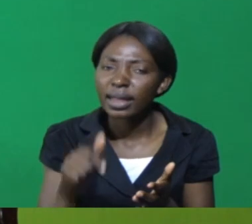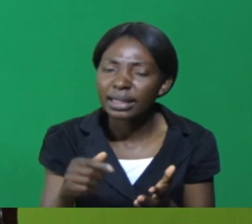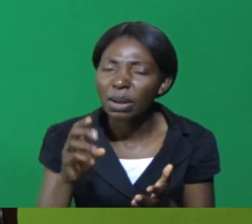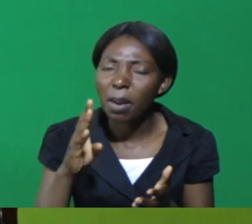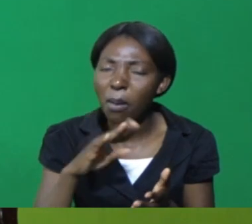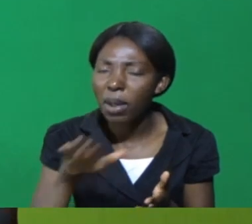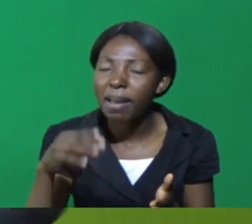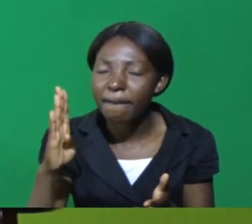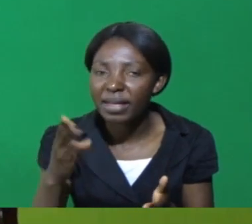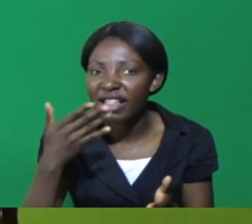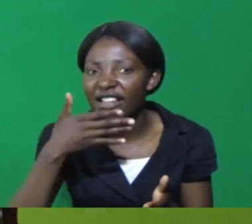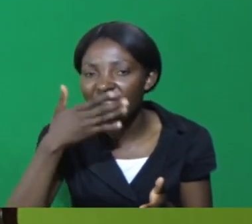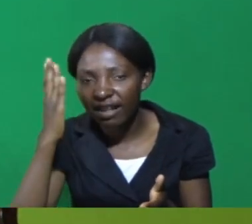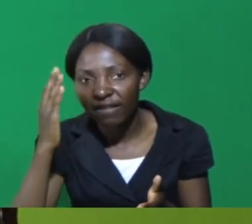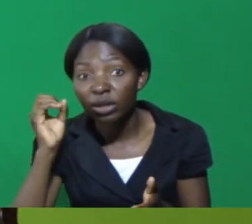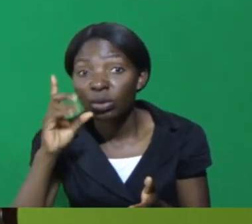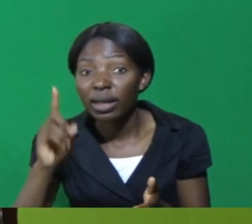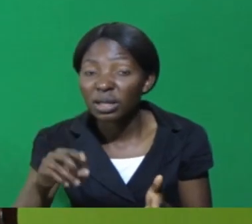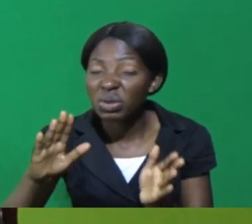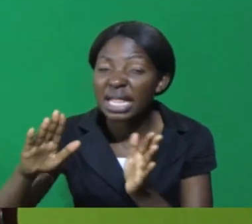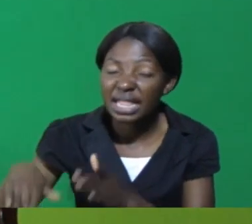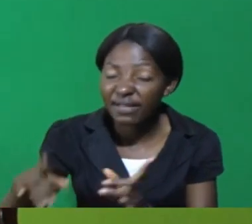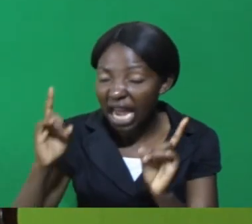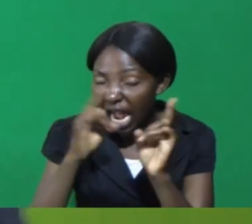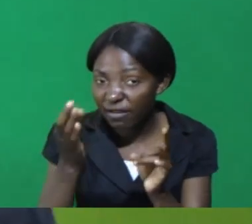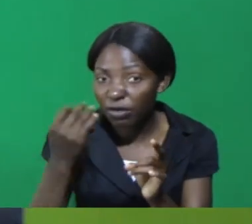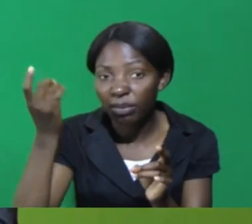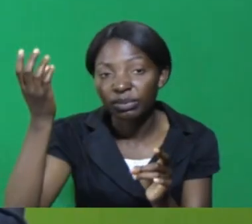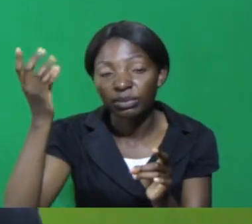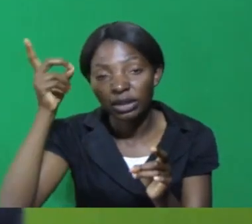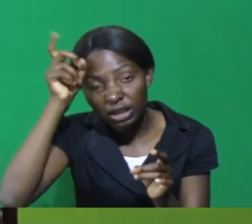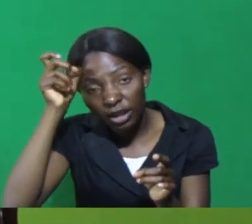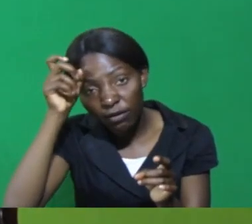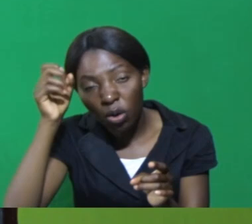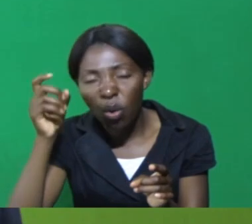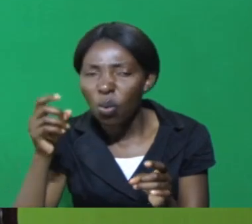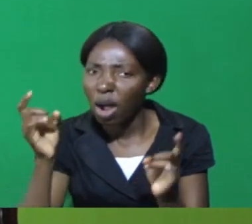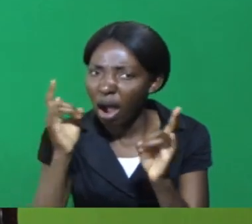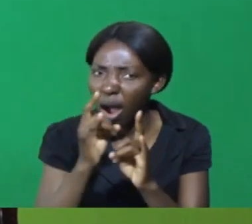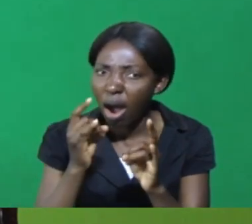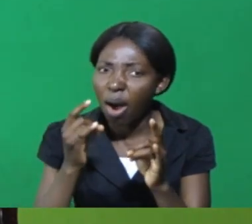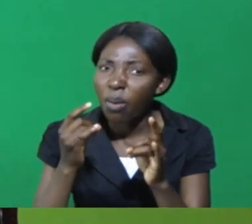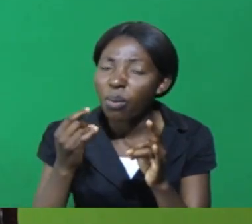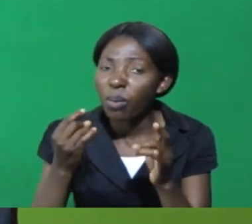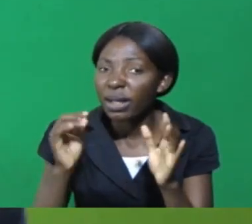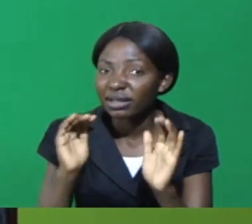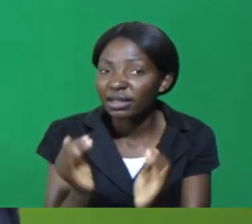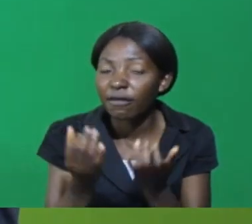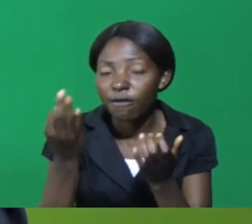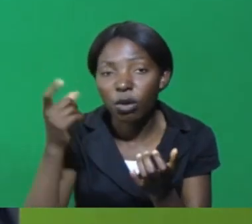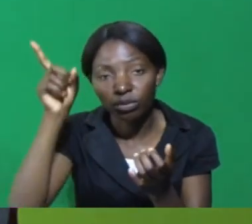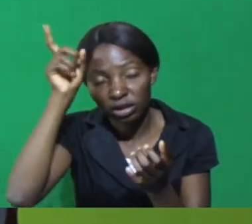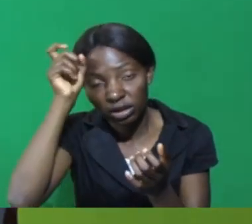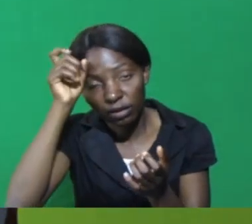sechenjedzo kuti tinzvenge kuvandirwa naSatani, tinzvenge kutungamirirwa mukunorasika. Chero munhu